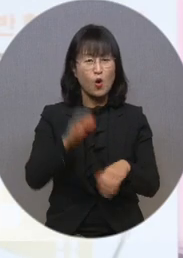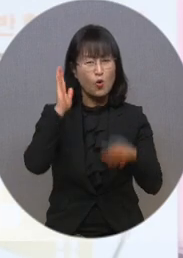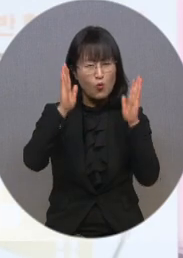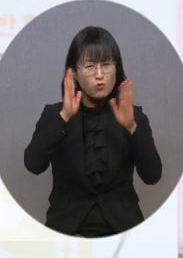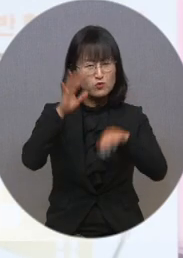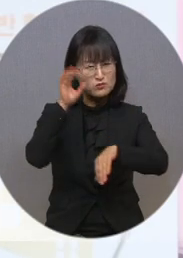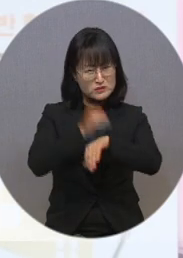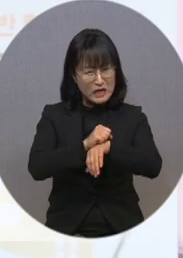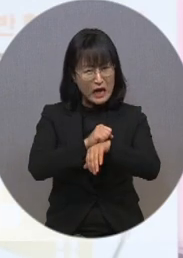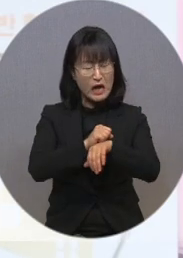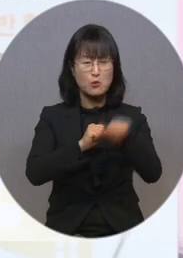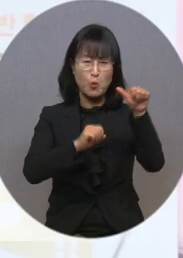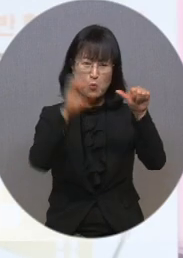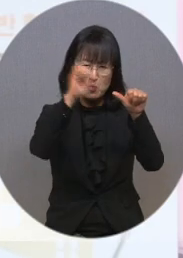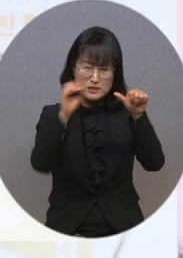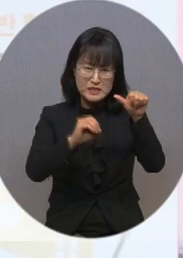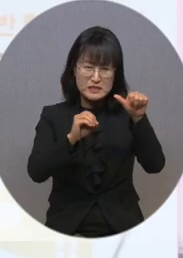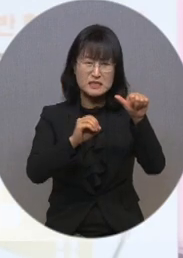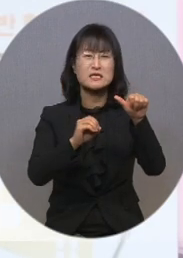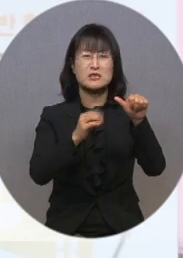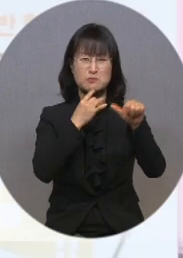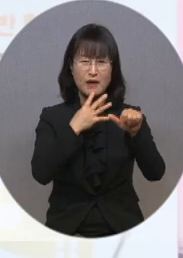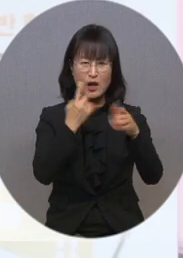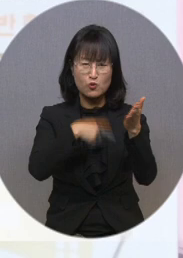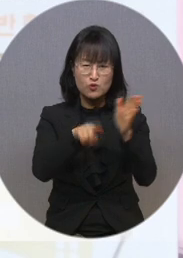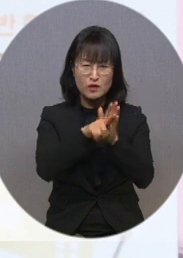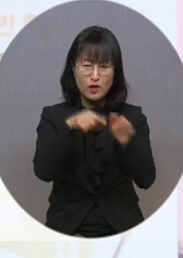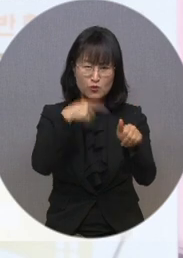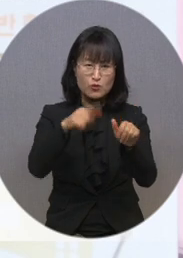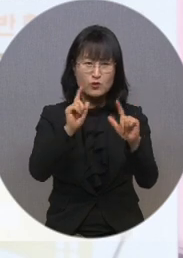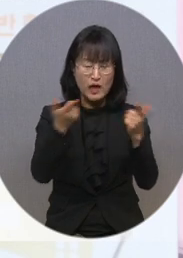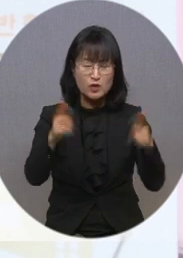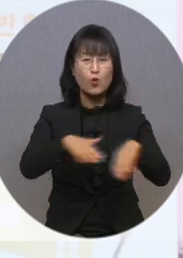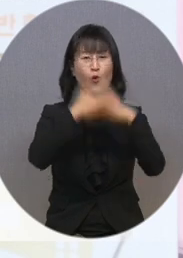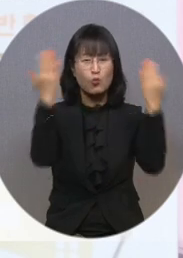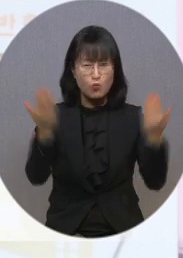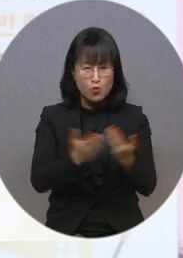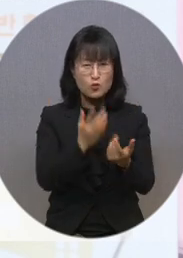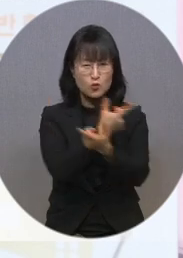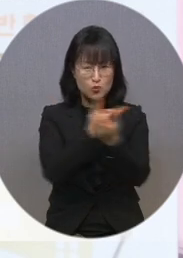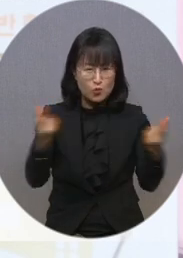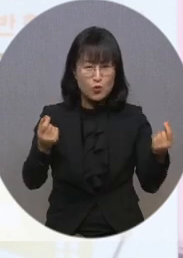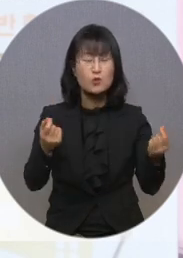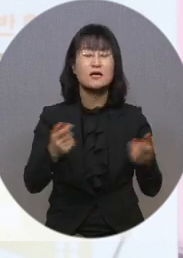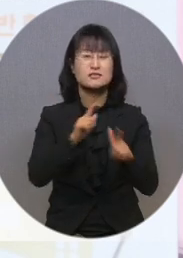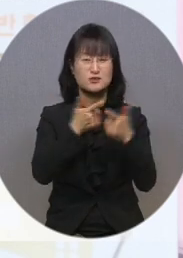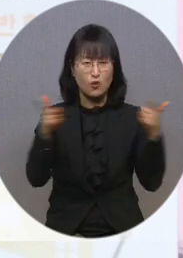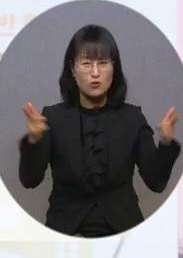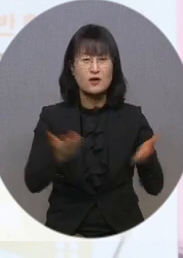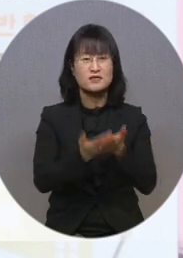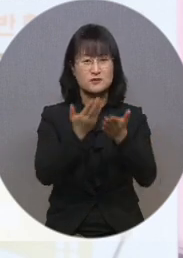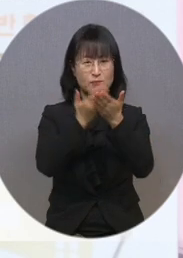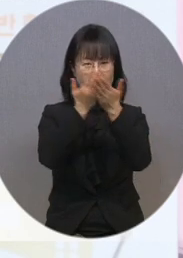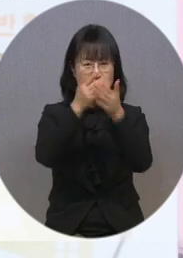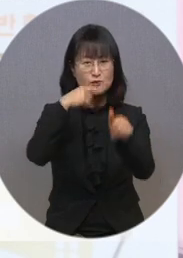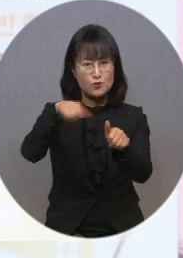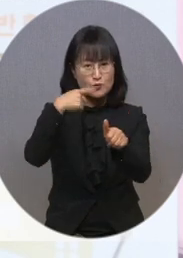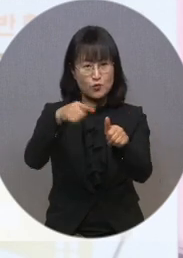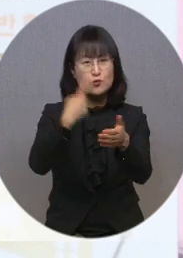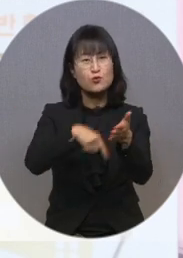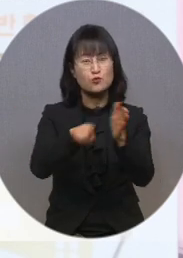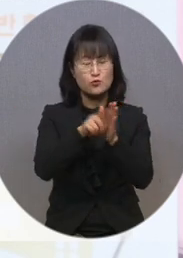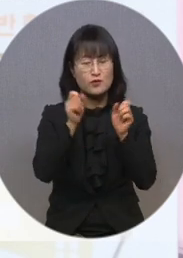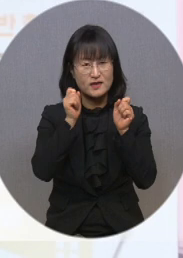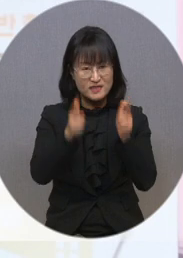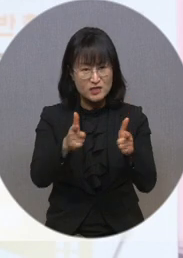10% 소수만을 위한 교육이 아니라 모두의 어떤 다채로운 성장을 만들어가는 그런 교육을 위한 하나의 소중한